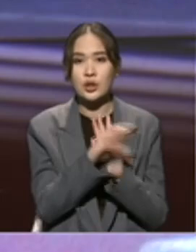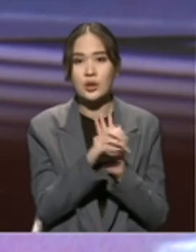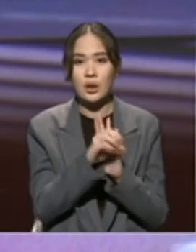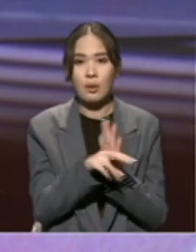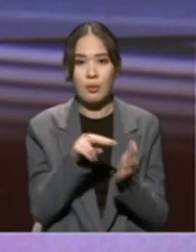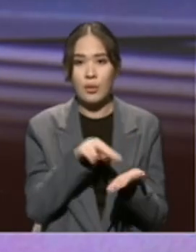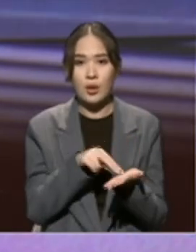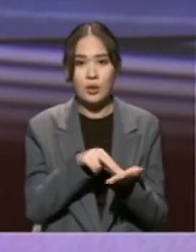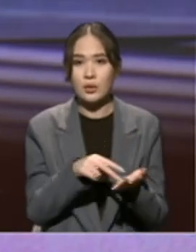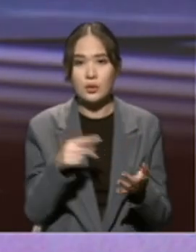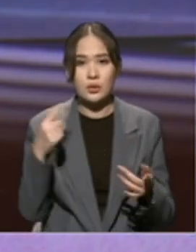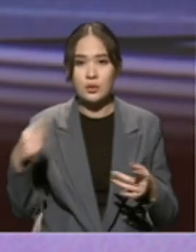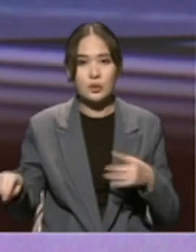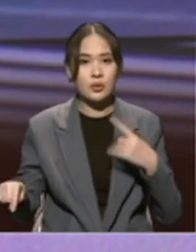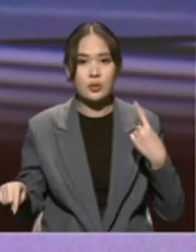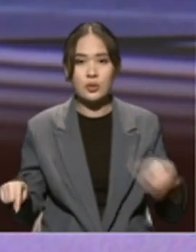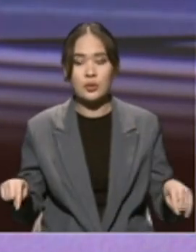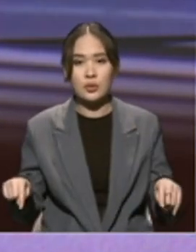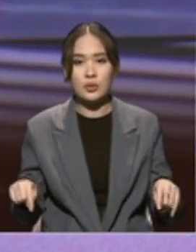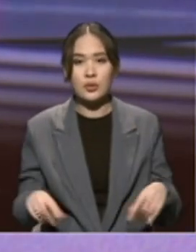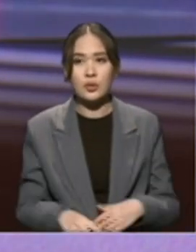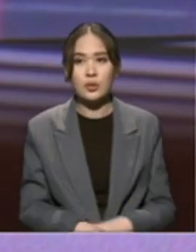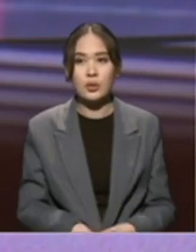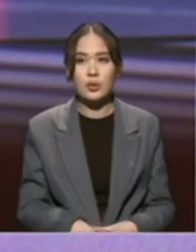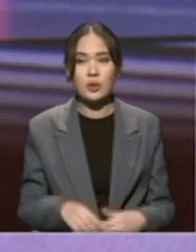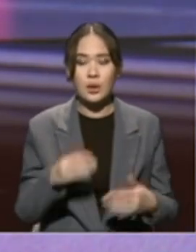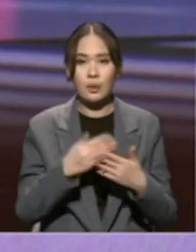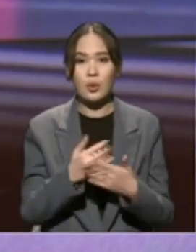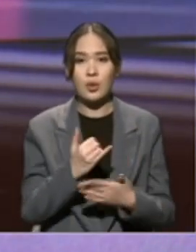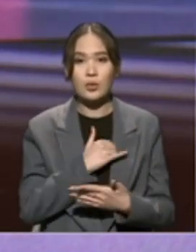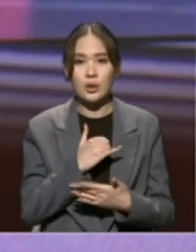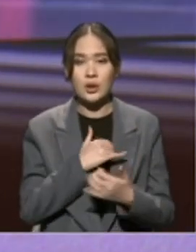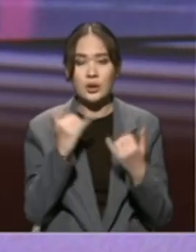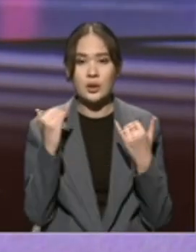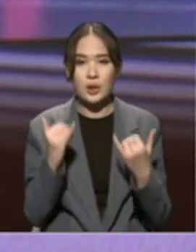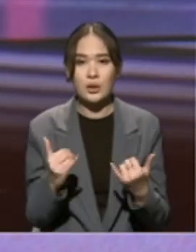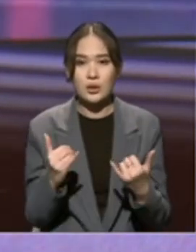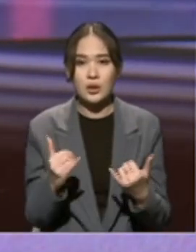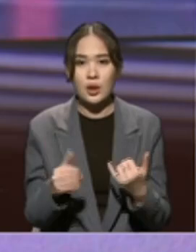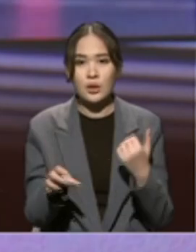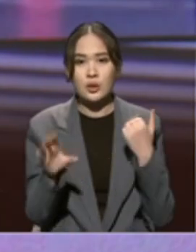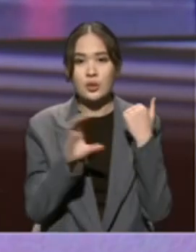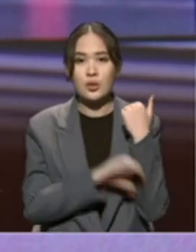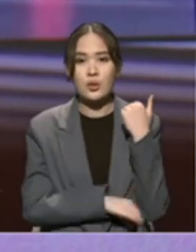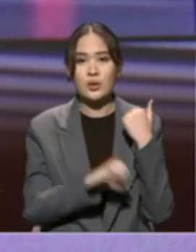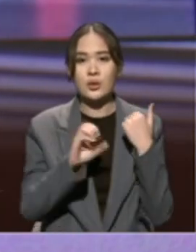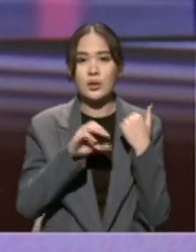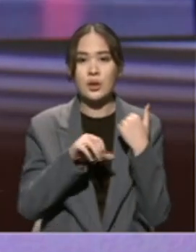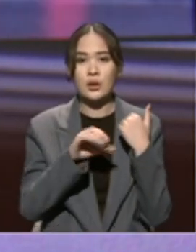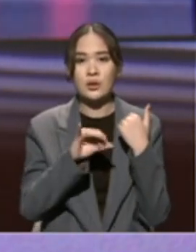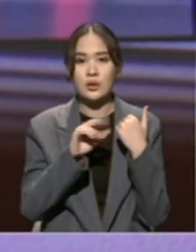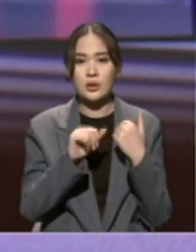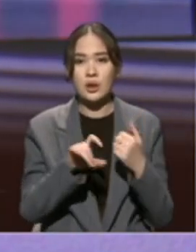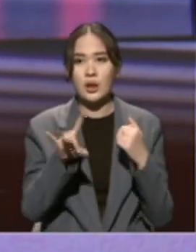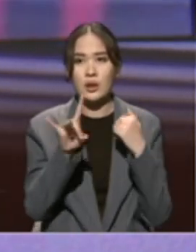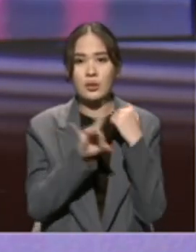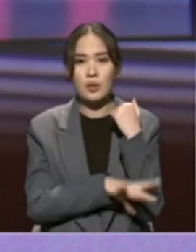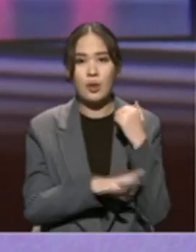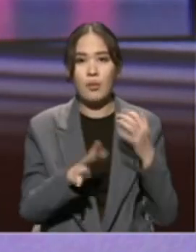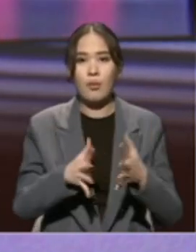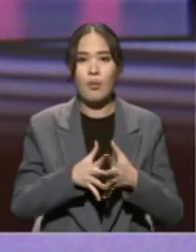бағасы мүлдем сәйкес келмейді бізде. Айналып келгенде бізде қазіргі міне соңғы статистика кедейлік деңгейі өсіп